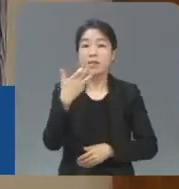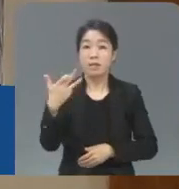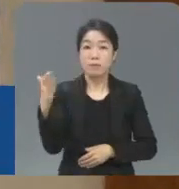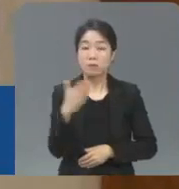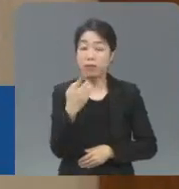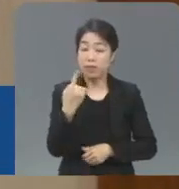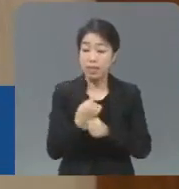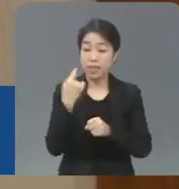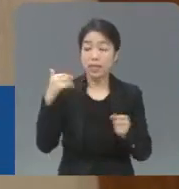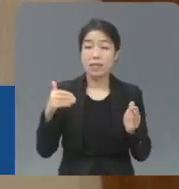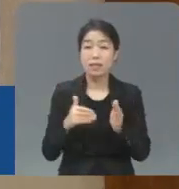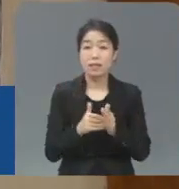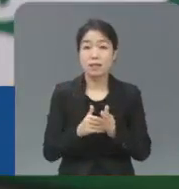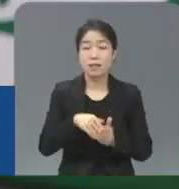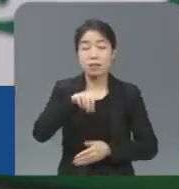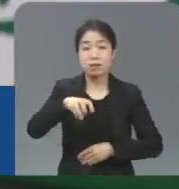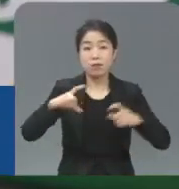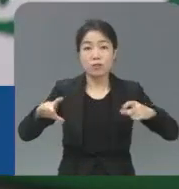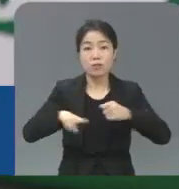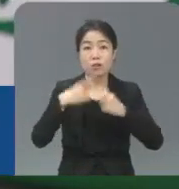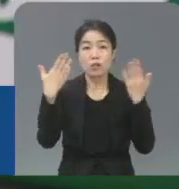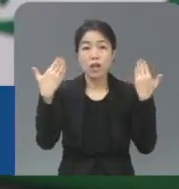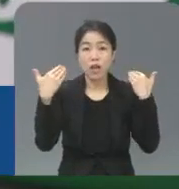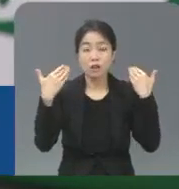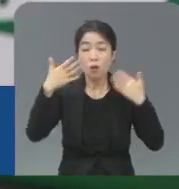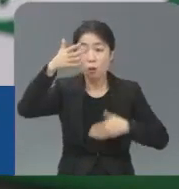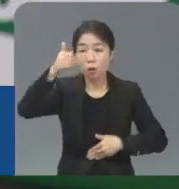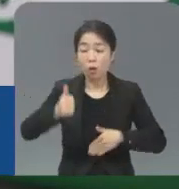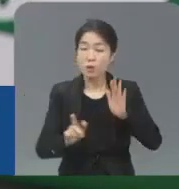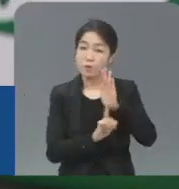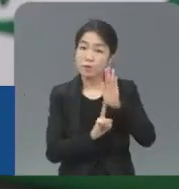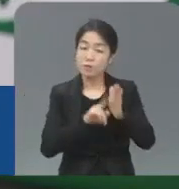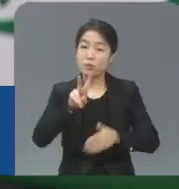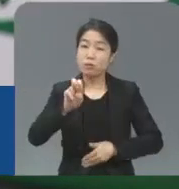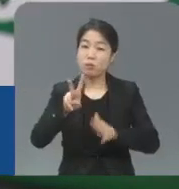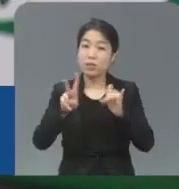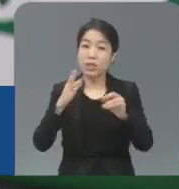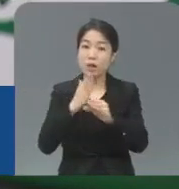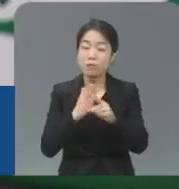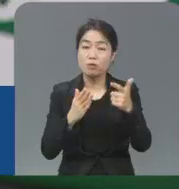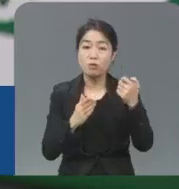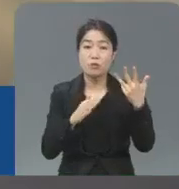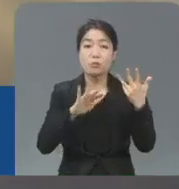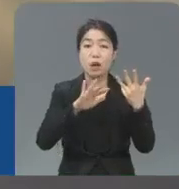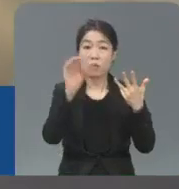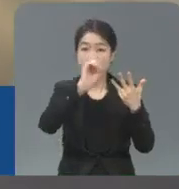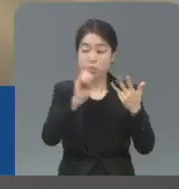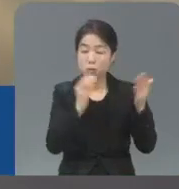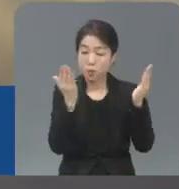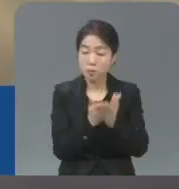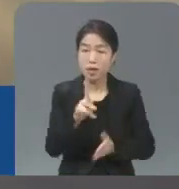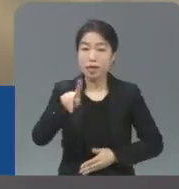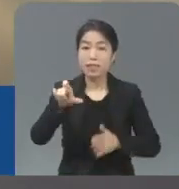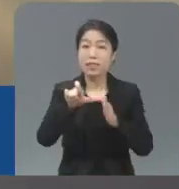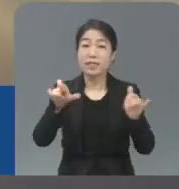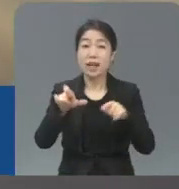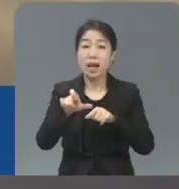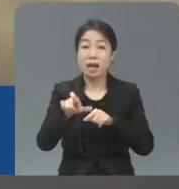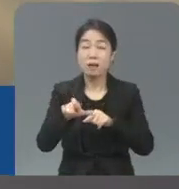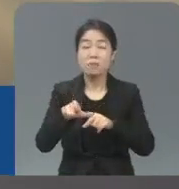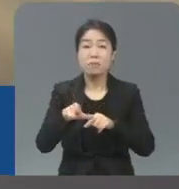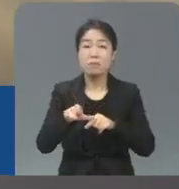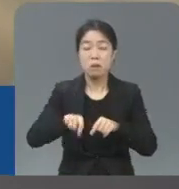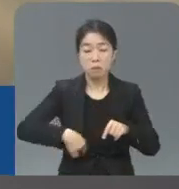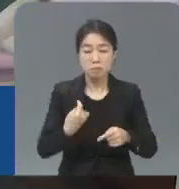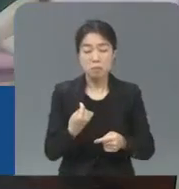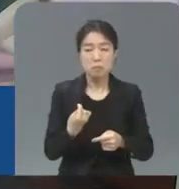2018년부터 지난해까지 광주지역 초등학교의 공모교장 22명 가운데 68%인 15명이 단독으로